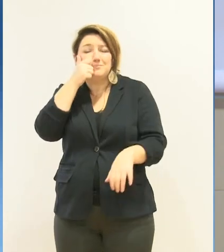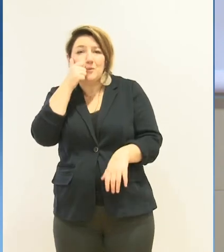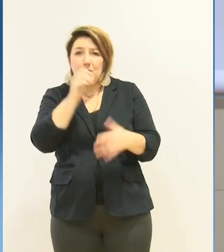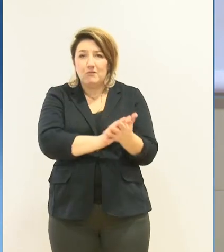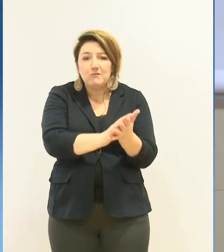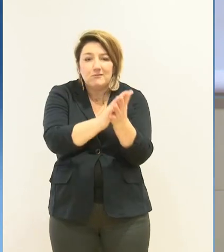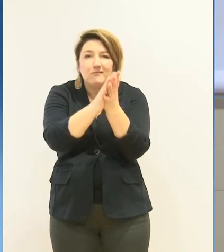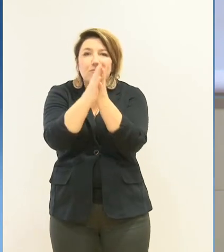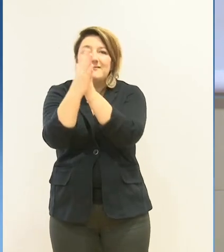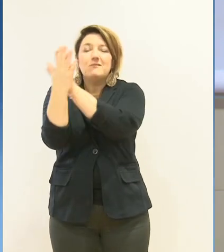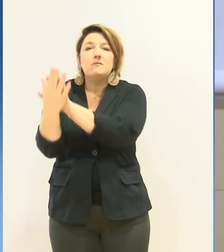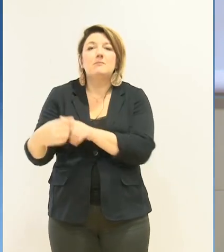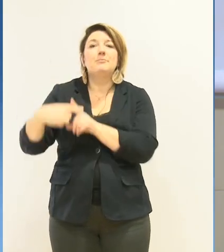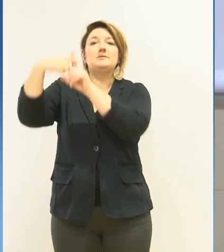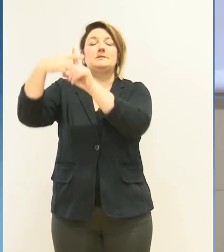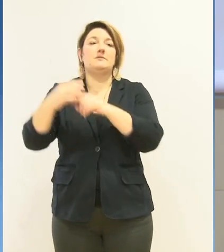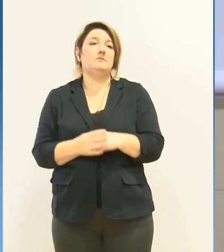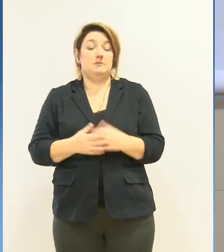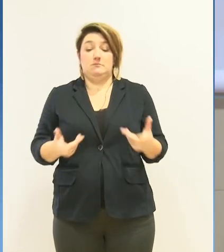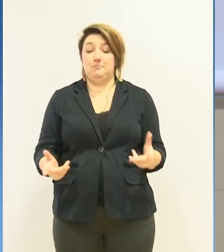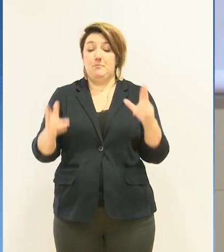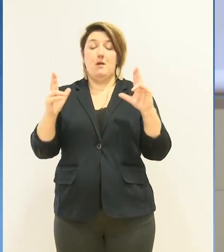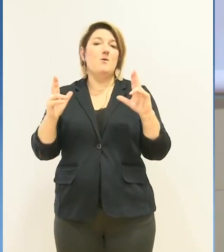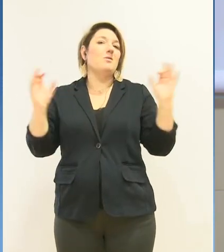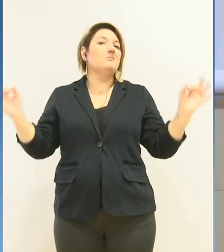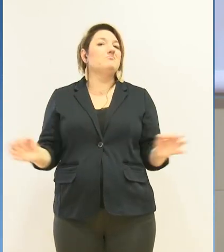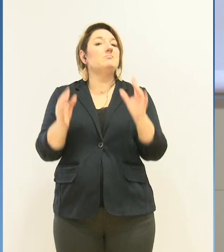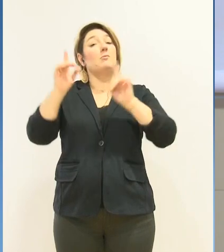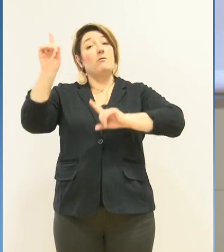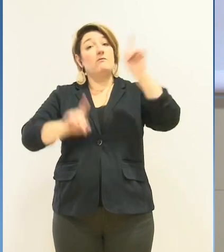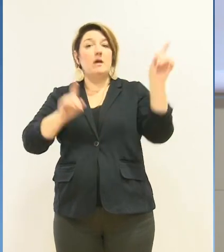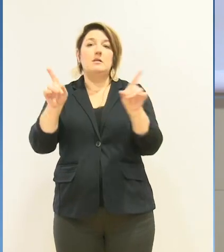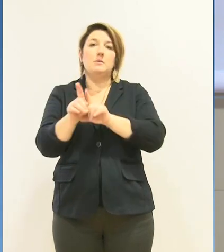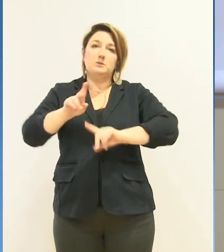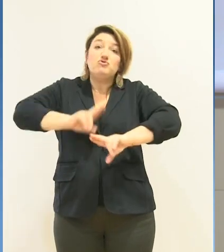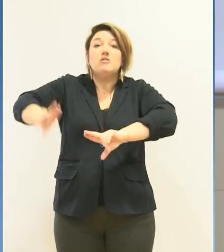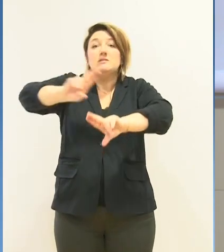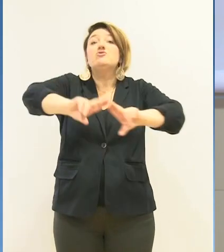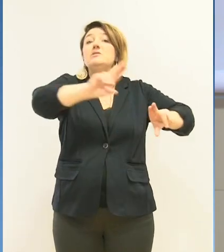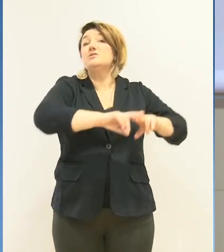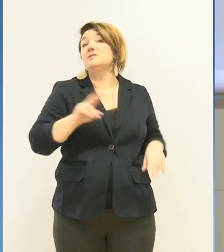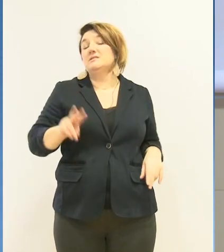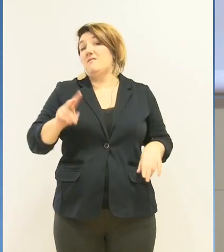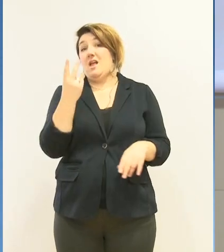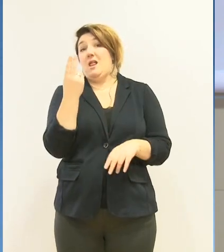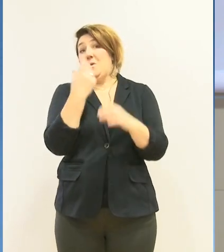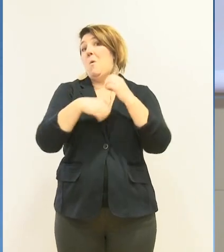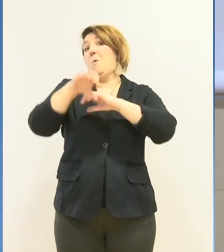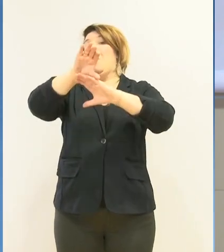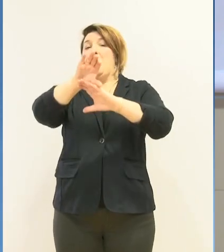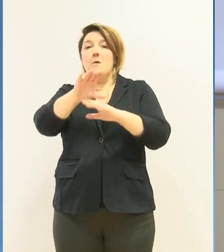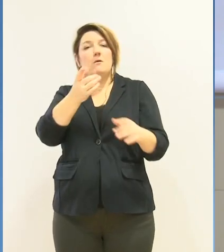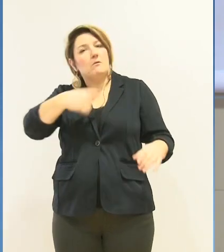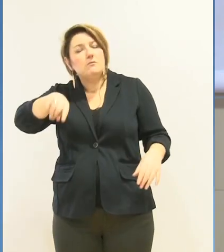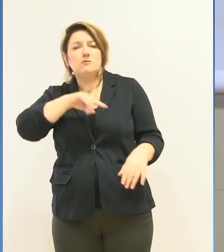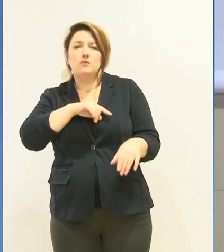cette période exceptionnelle cette période de fêtes mais également cette période de chantier nous sommes aussi aux côtés de